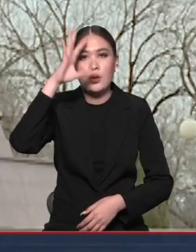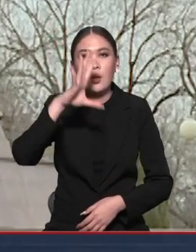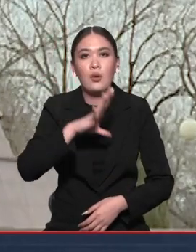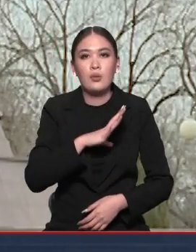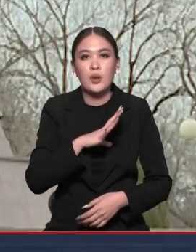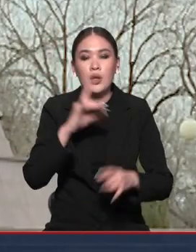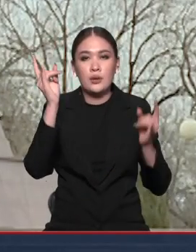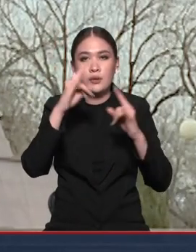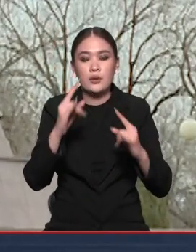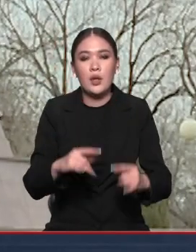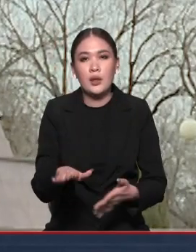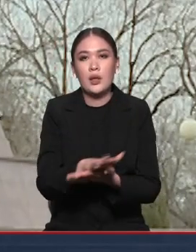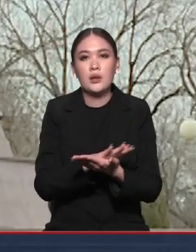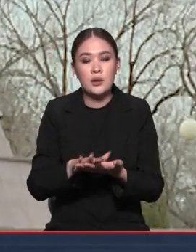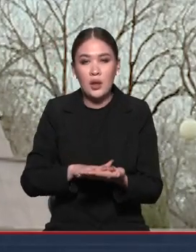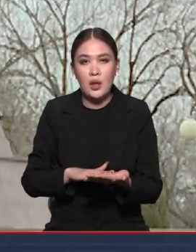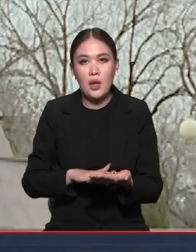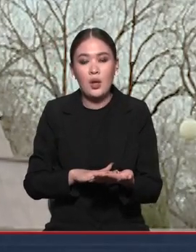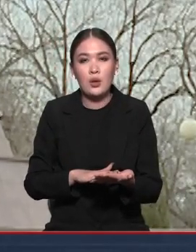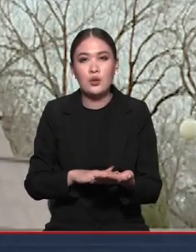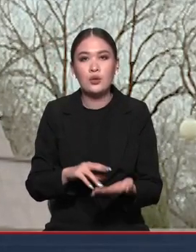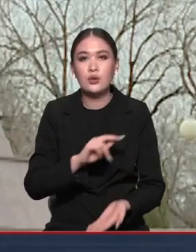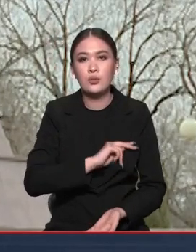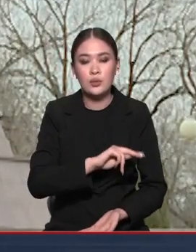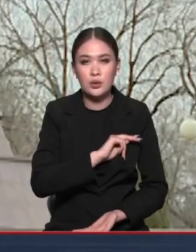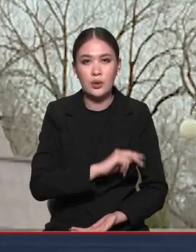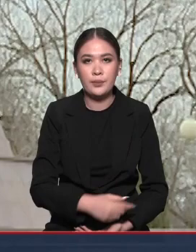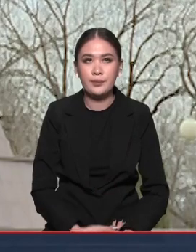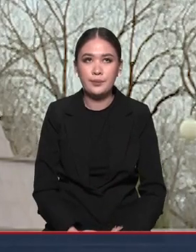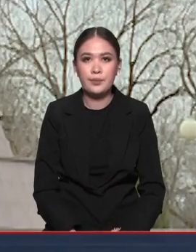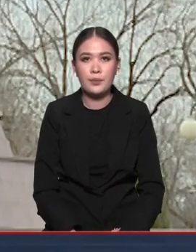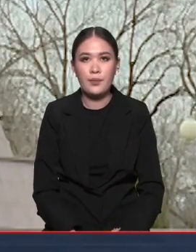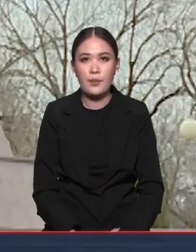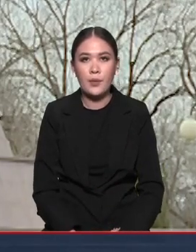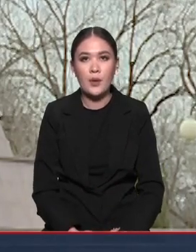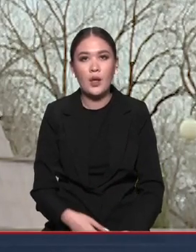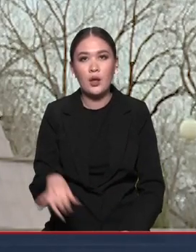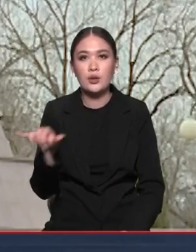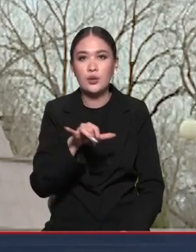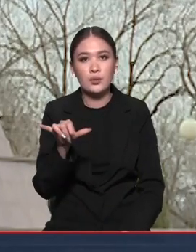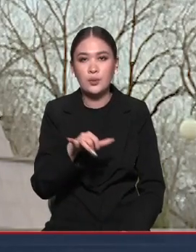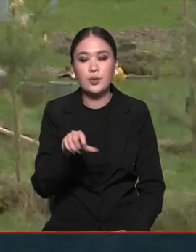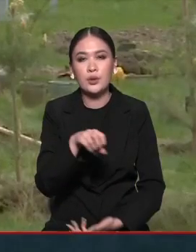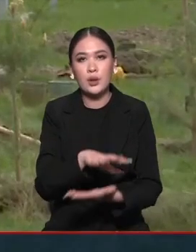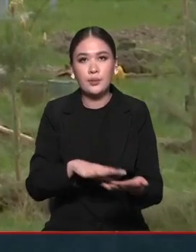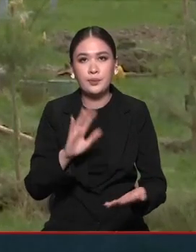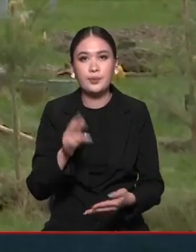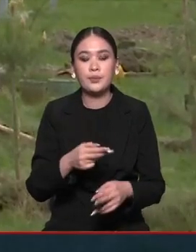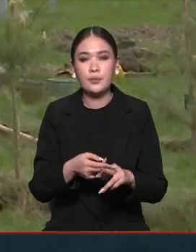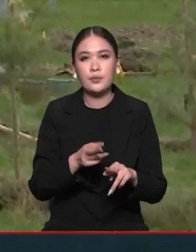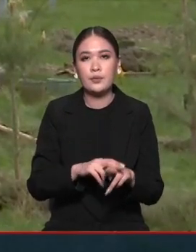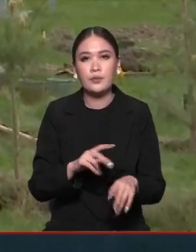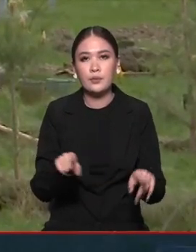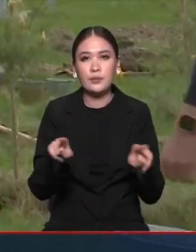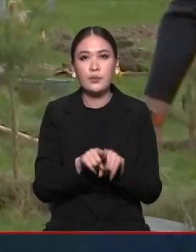түгел жаңа тазалау жұмыстары, әрлеу жаңа сенбілік жұмыстары жүргізіп жатыр. Өңірде осы күнге